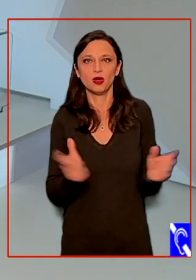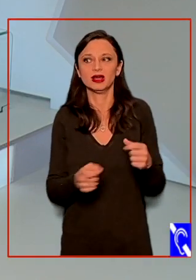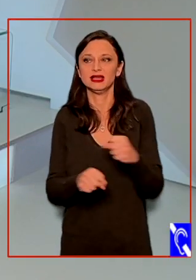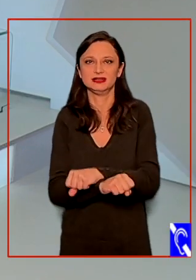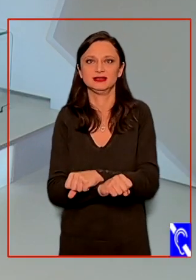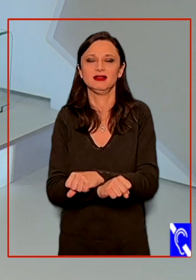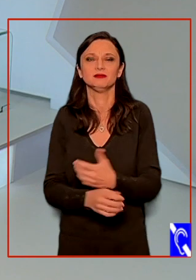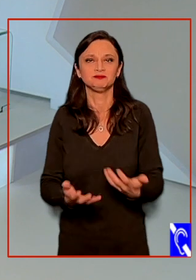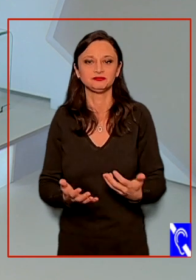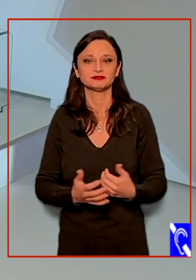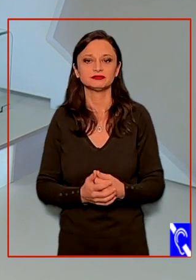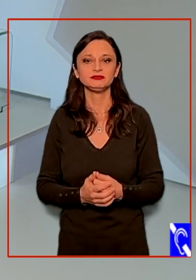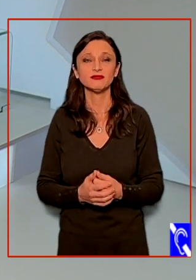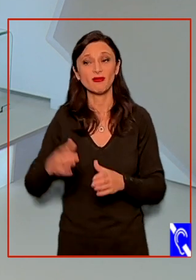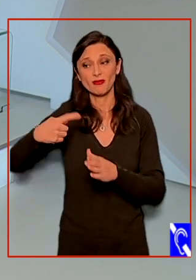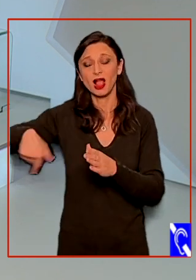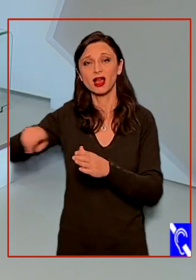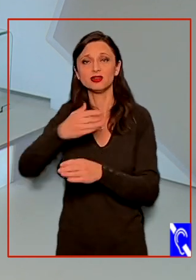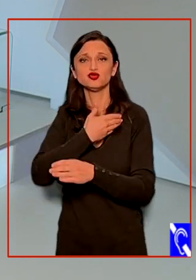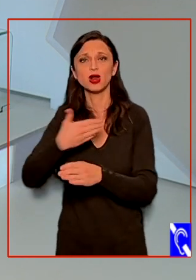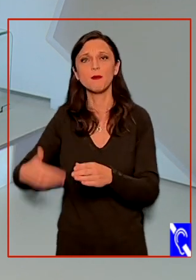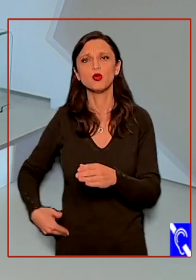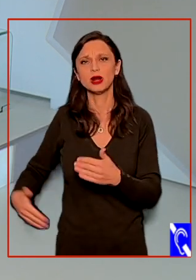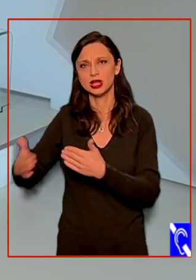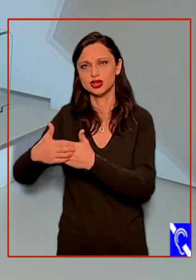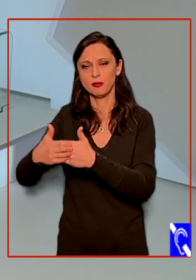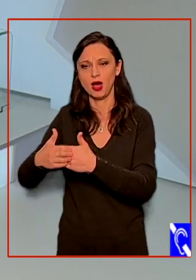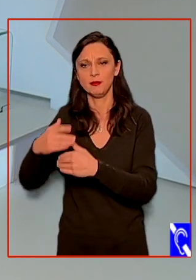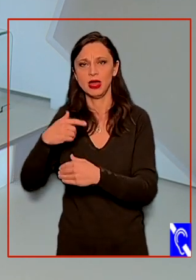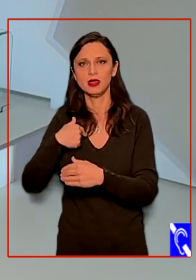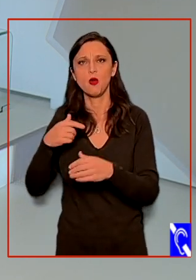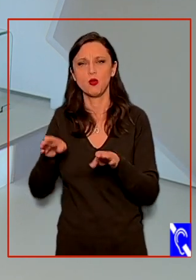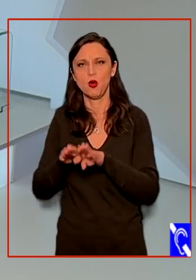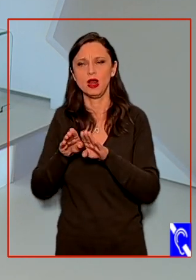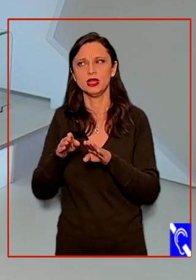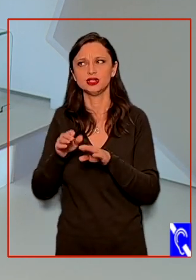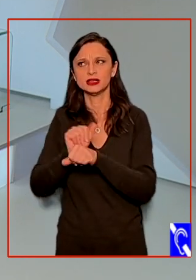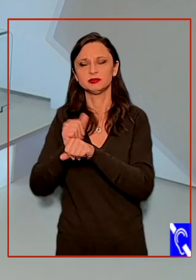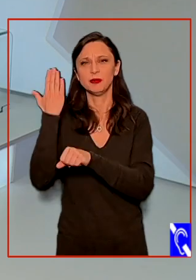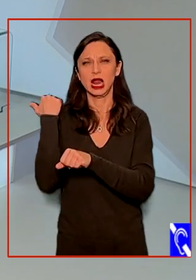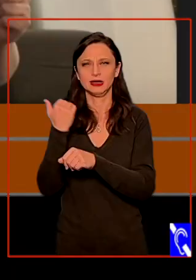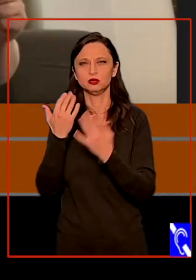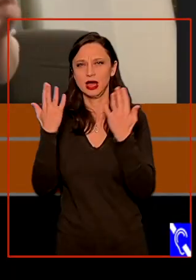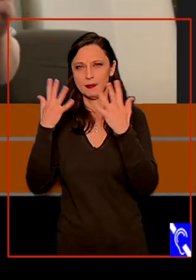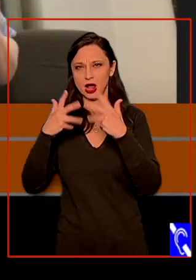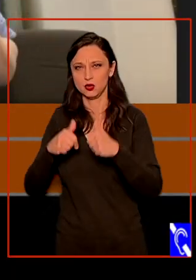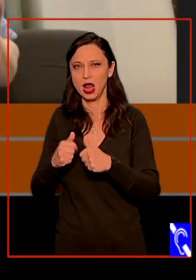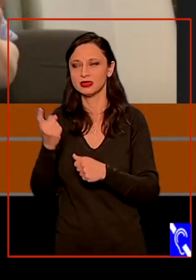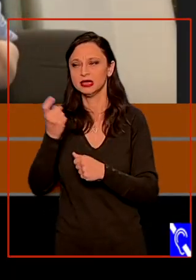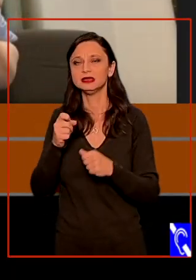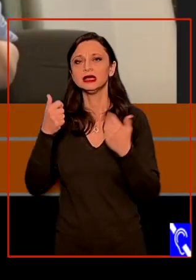gândește-te puțin că în zona, în regiunea București-Ilfov, am numărat cu colegele de la CRJ acum o săptămână,